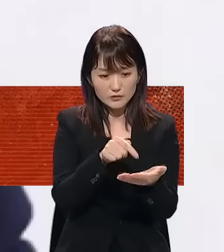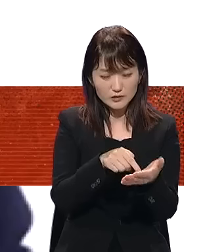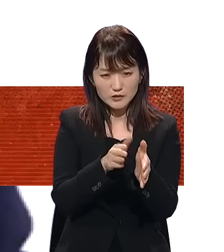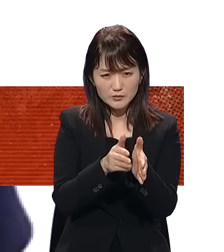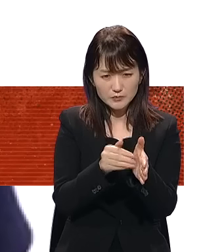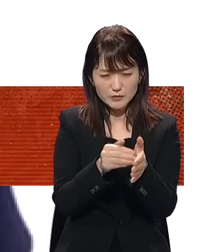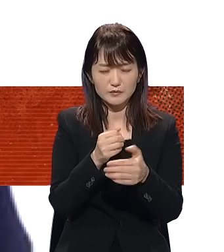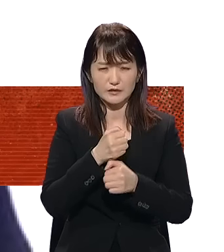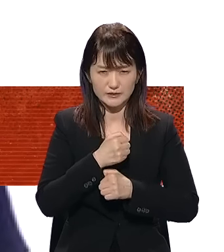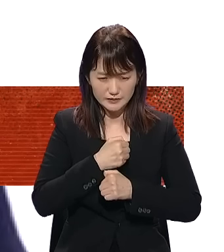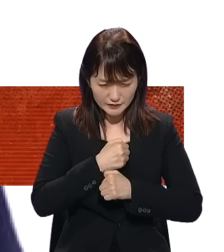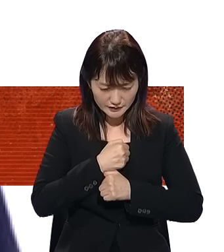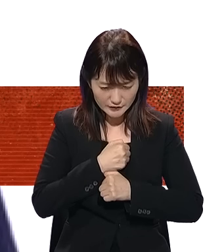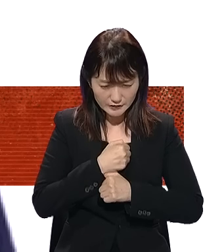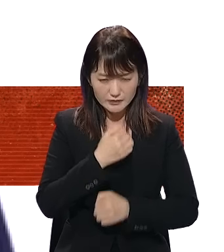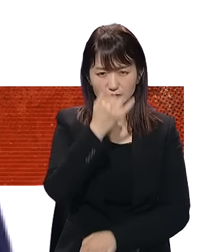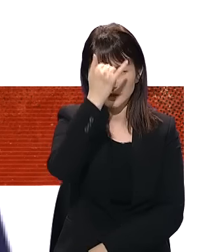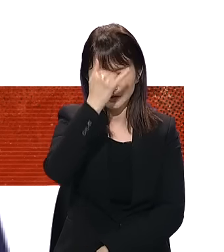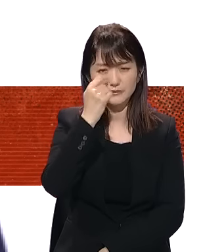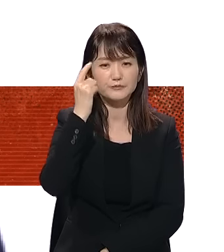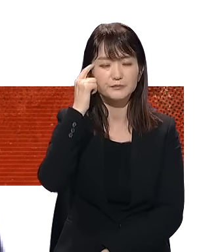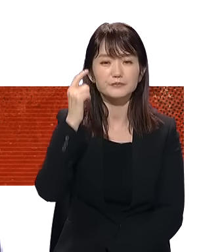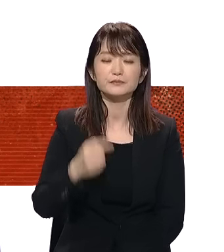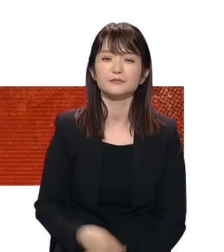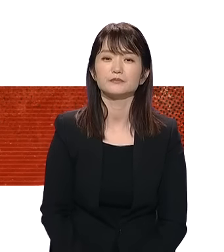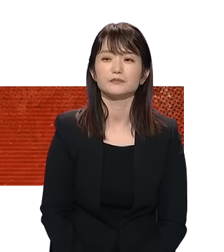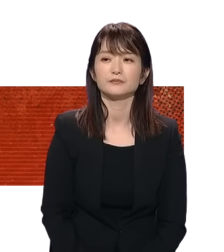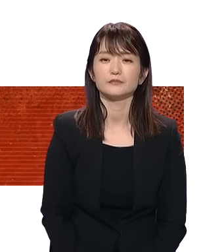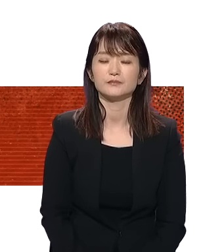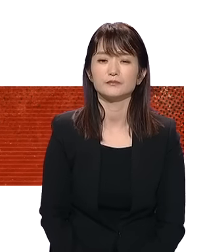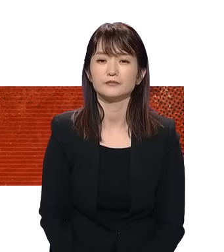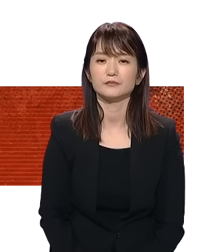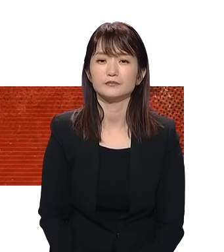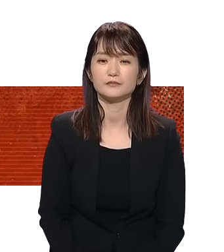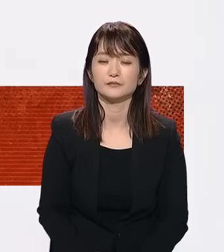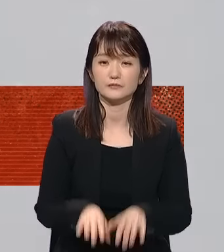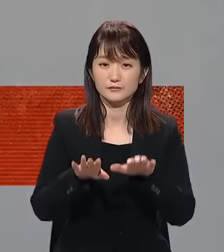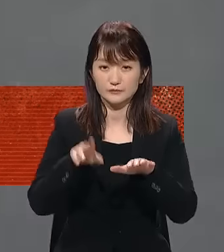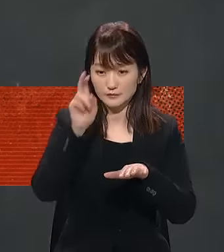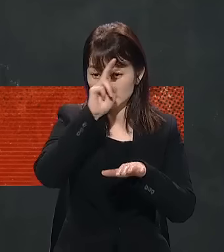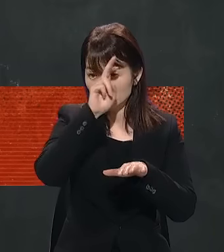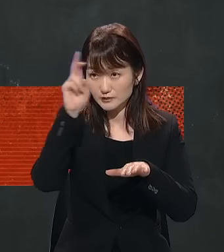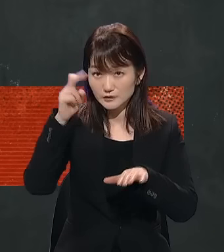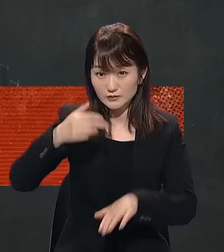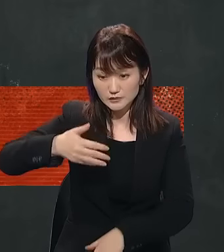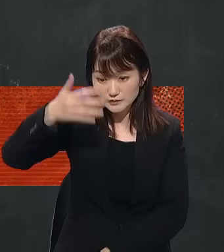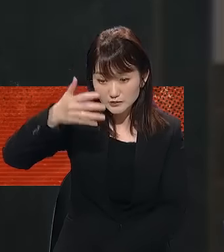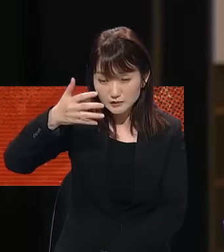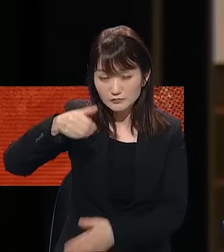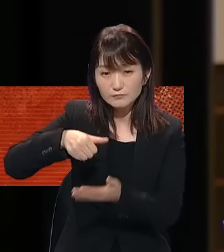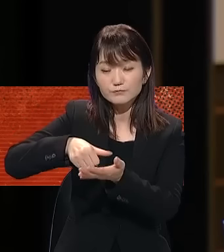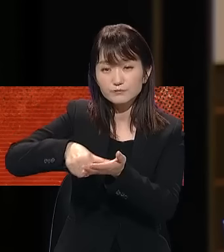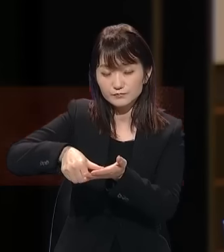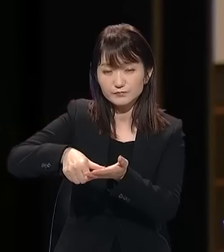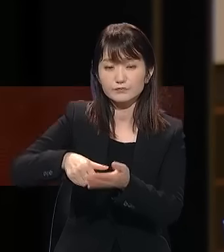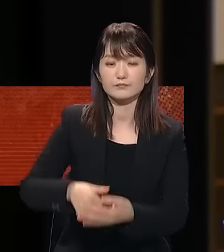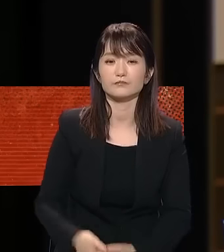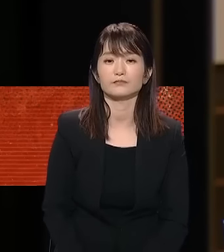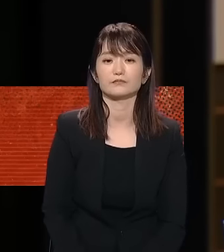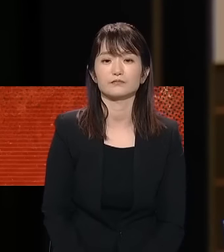합의를 지켜주는 게 예의라고 생각했다 말하기도 했는데 말씀하신 것처럼 오늘 오후에 이 영상은 돌연 삭제가 된